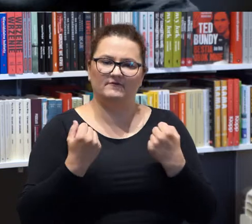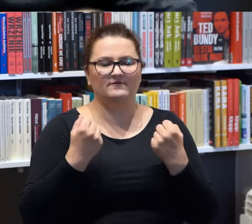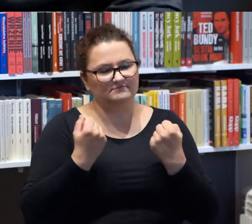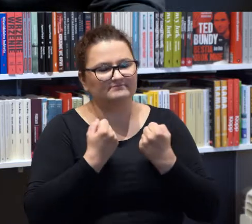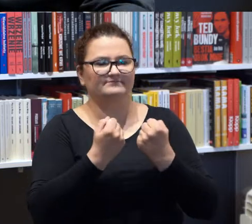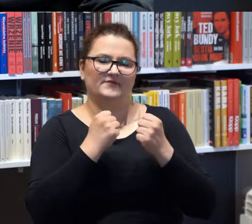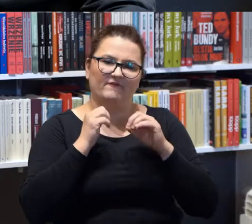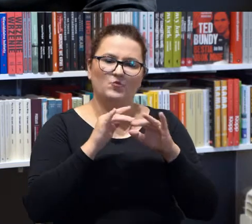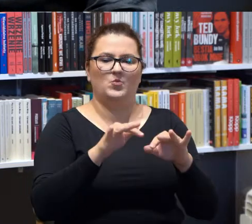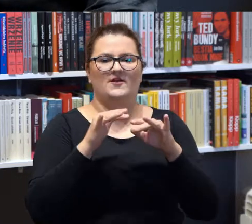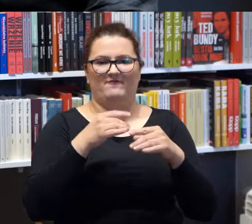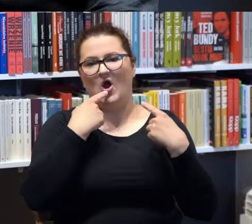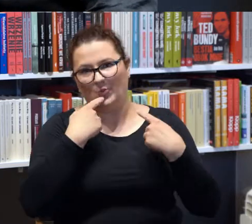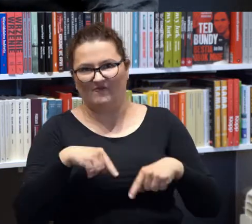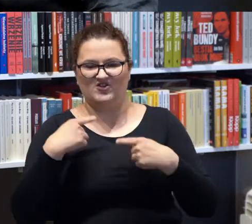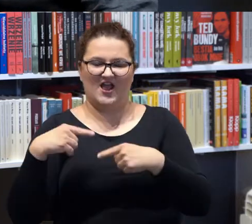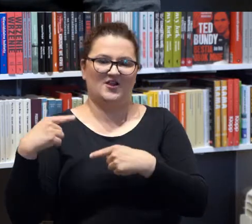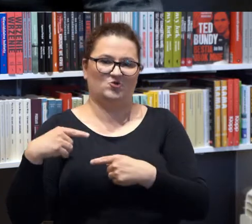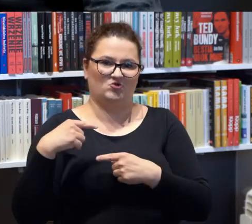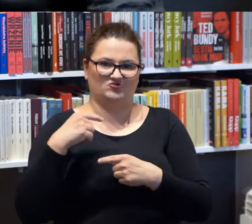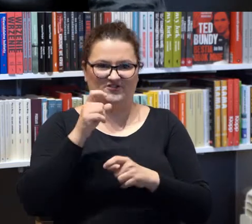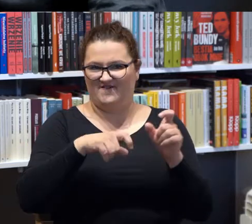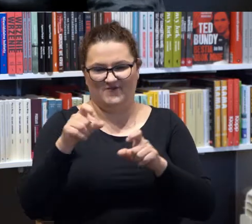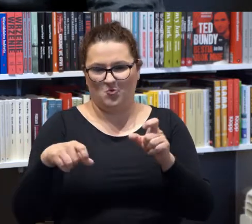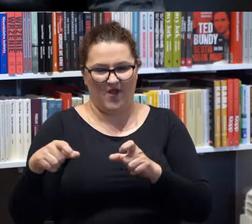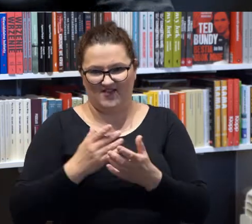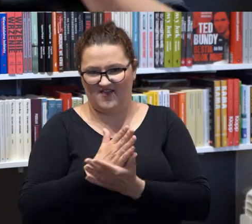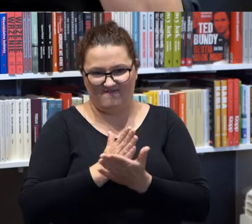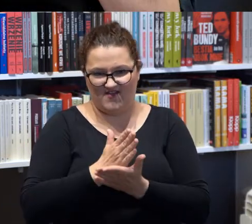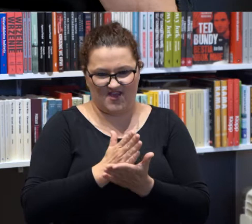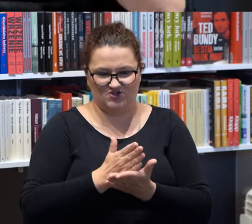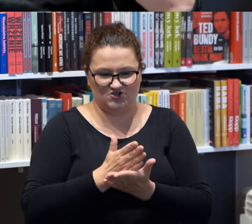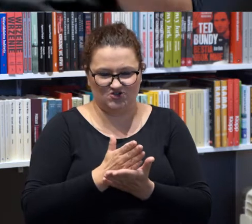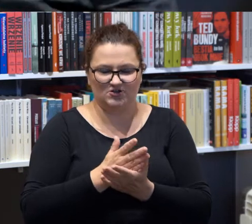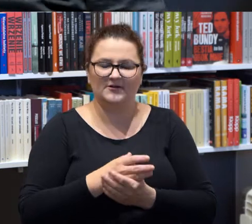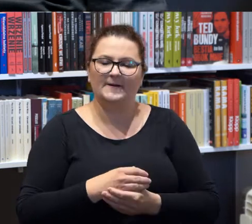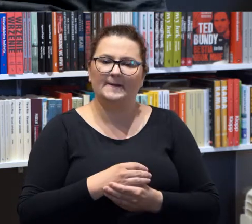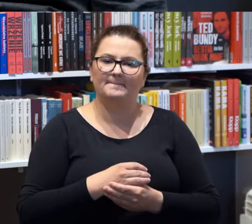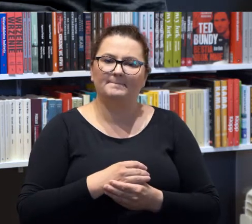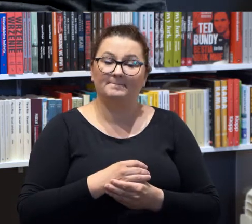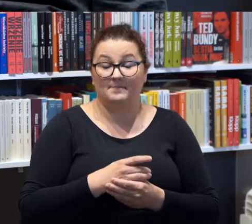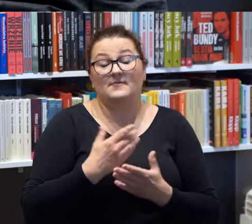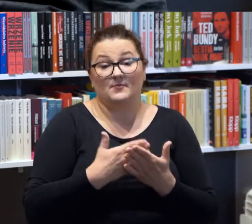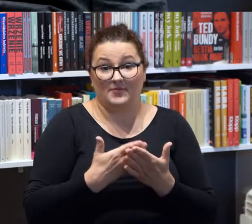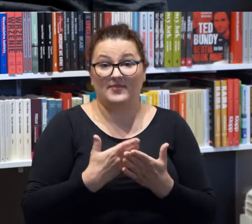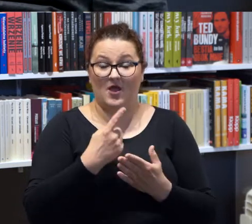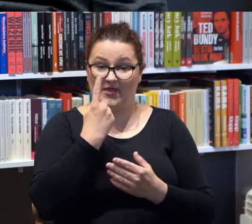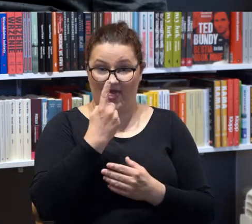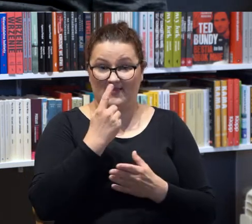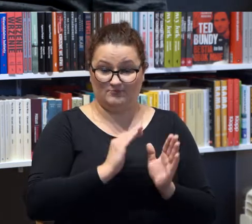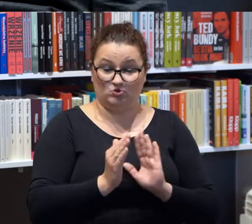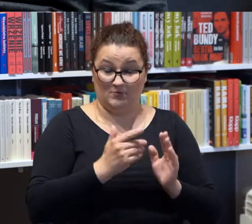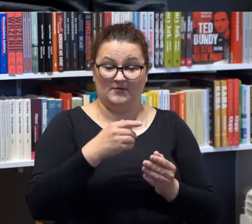odpowiedzialność za te różne rzeczy, które robimy w życiu. No bo właśnie jednym ze sposobów w Mireczku